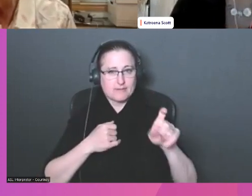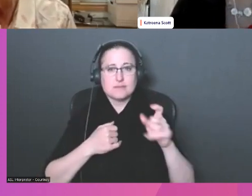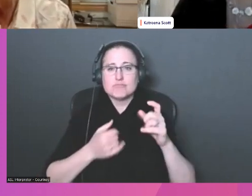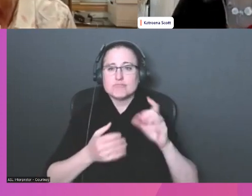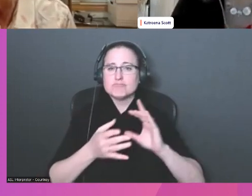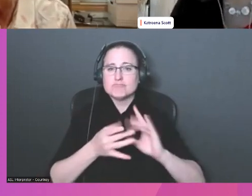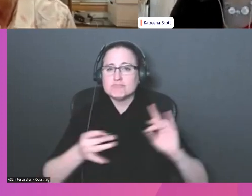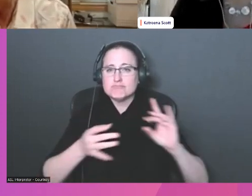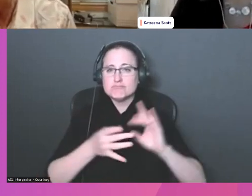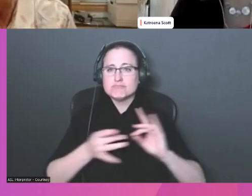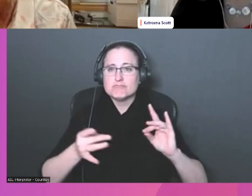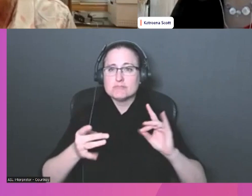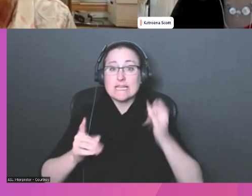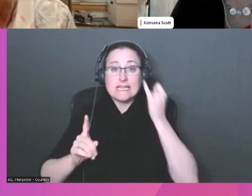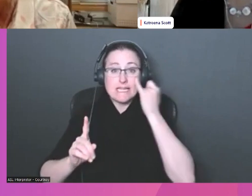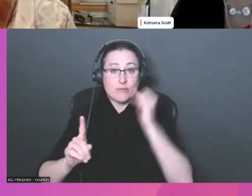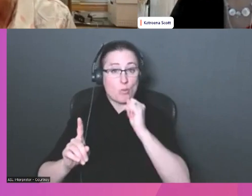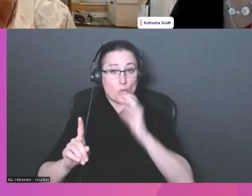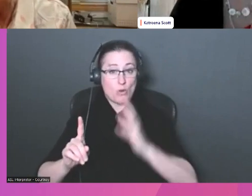pourquoi